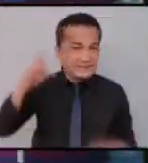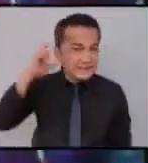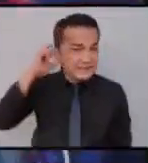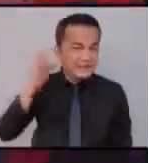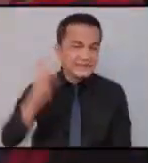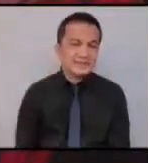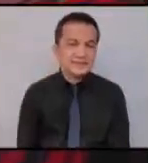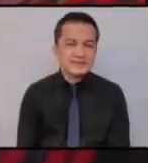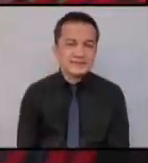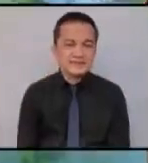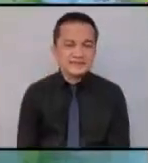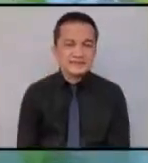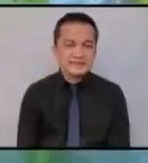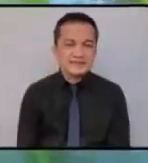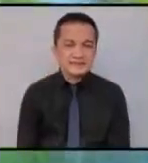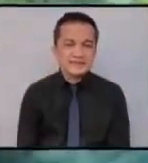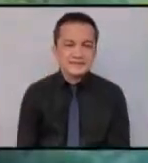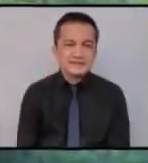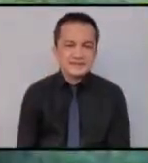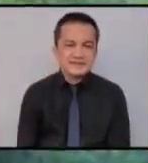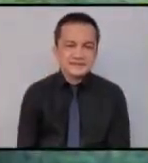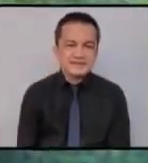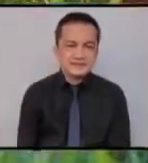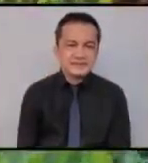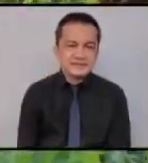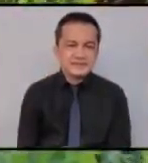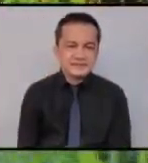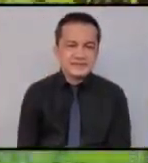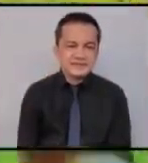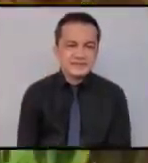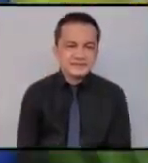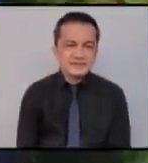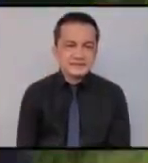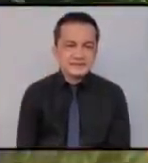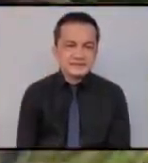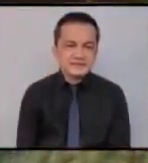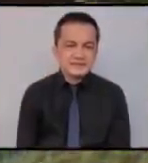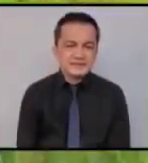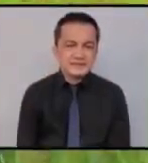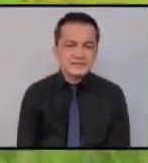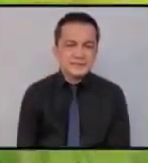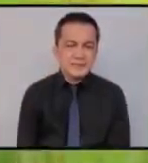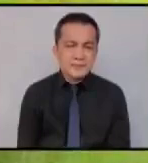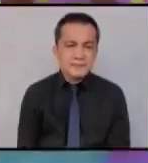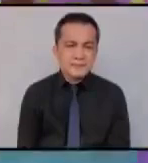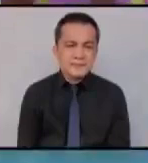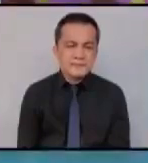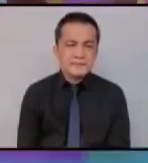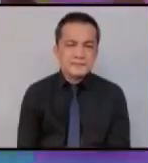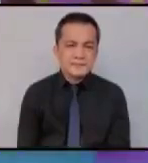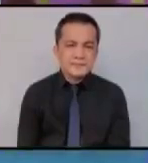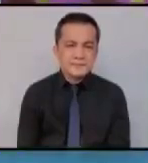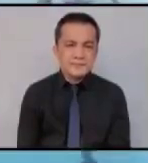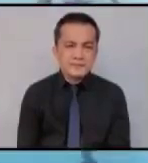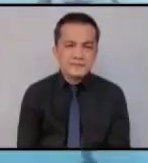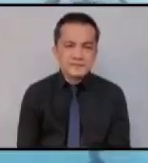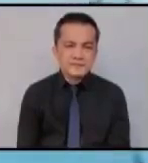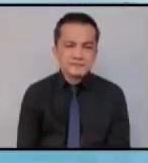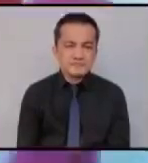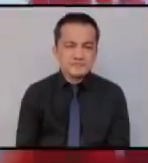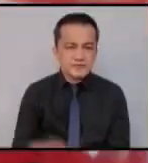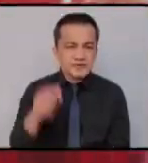kumburuhus. Okay. Tenga. Ay, ba't may referee may dito? O, di ko reseta. Ano may